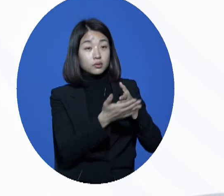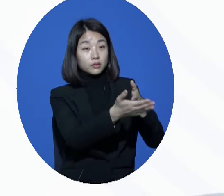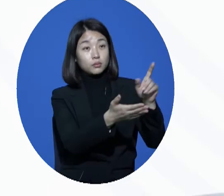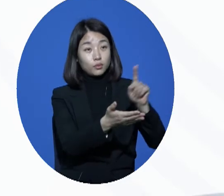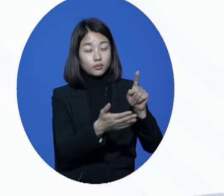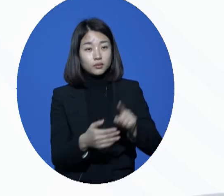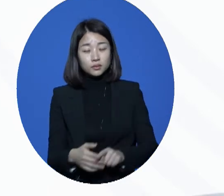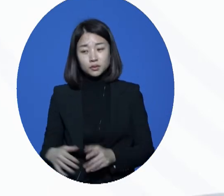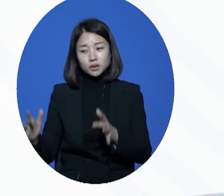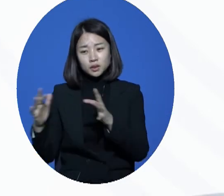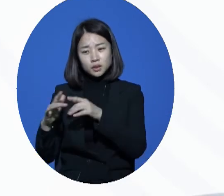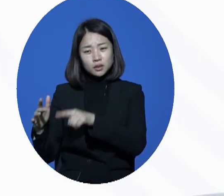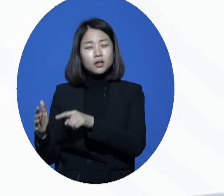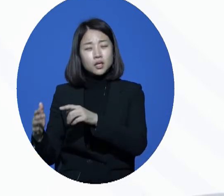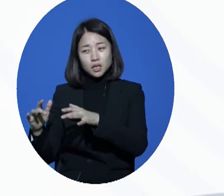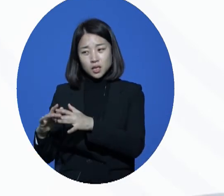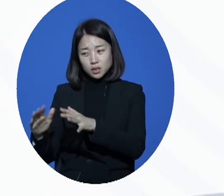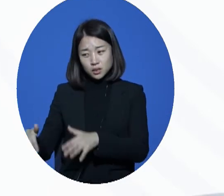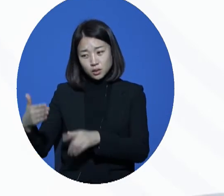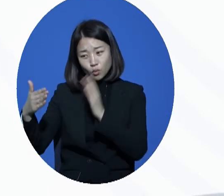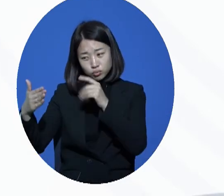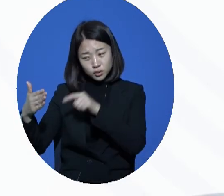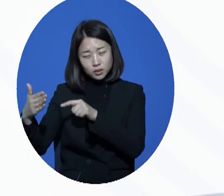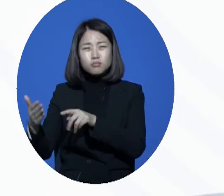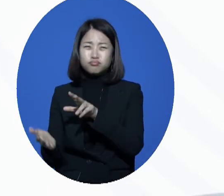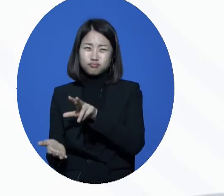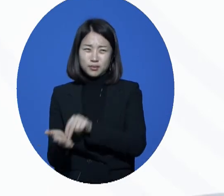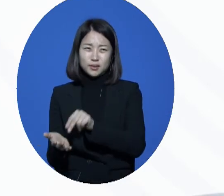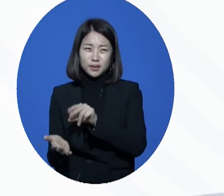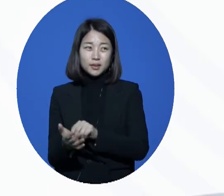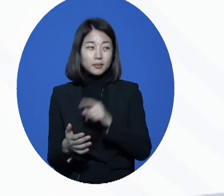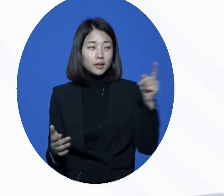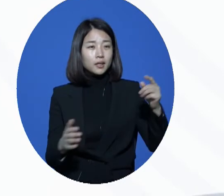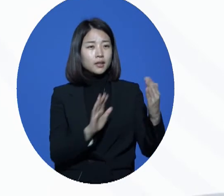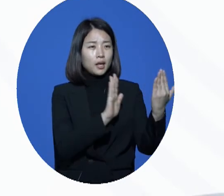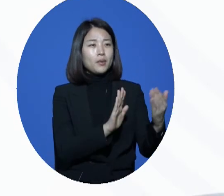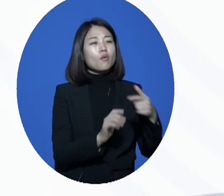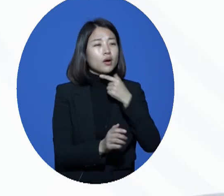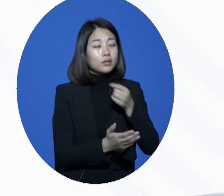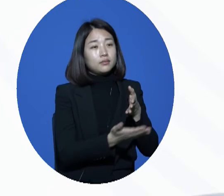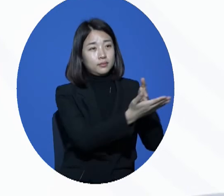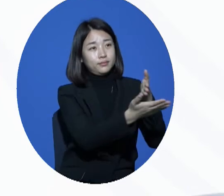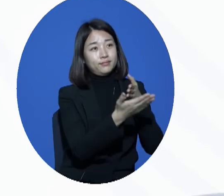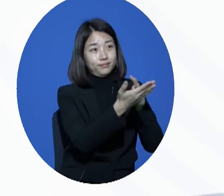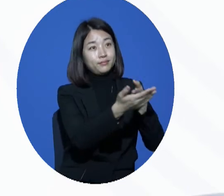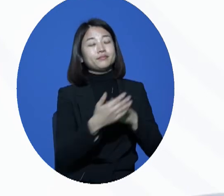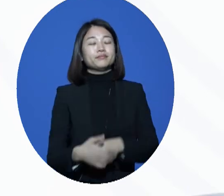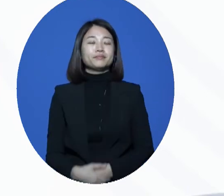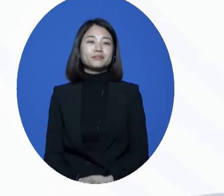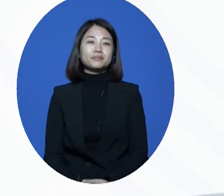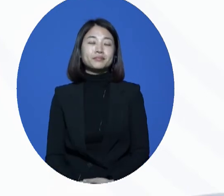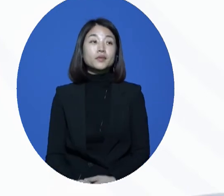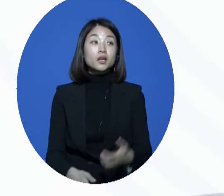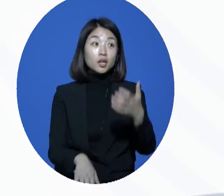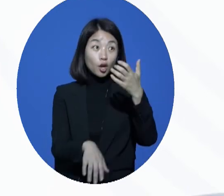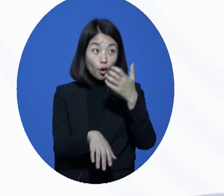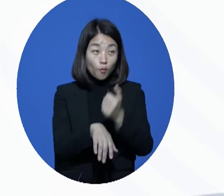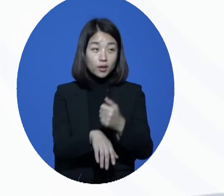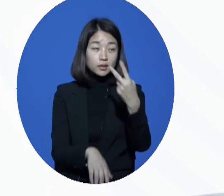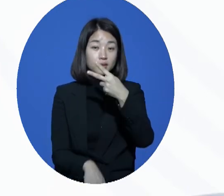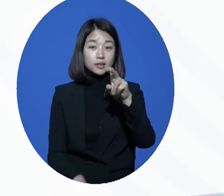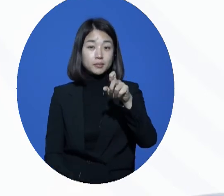온라인 수업의 문제점에 대해서 이야기하고 대면 수업을 계속 요구했습니다. 그 결과